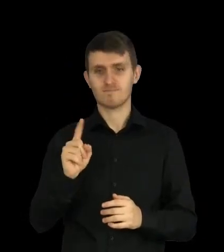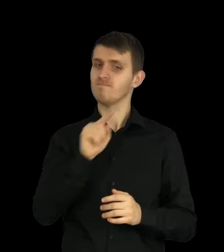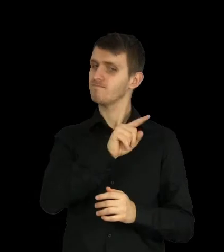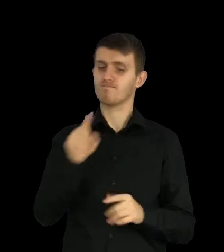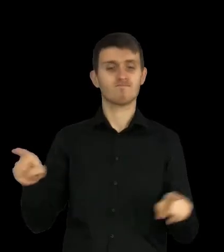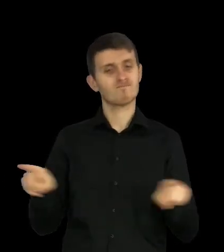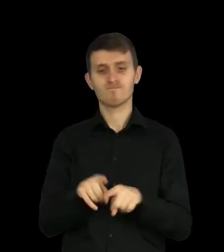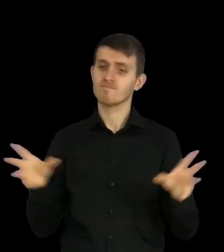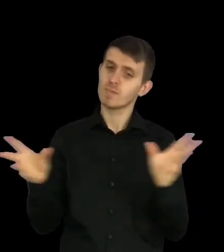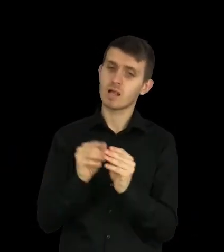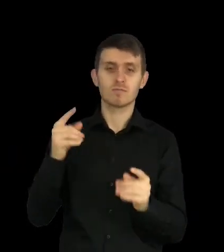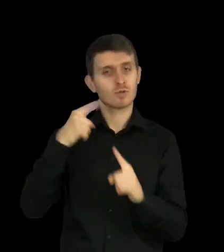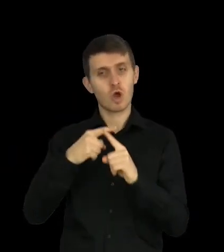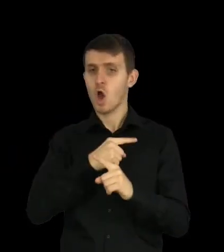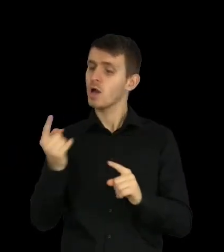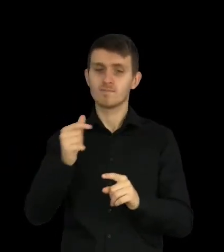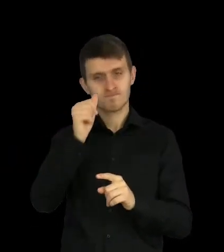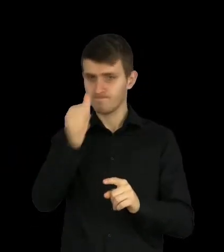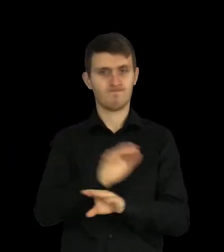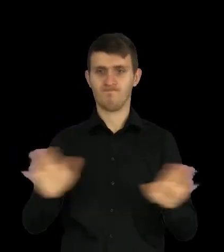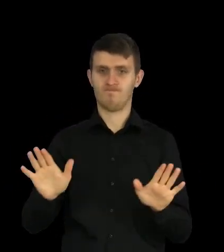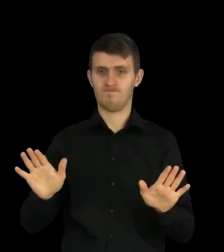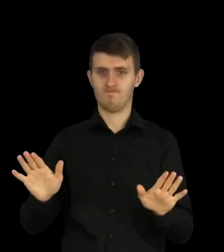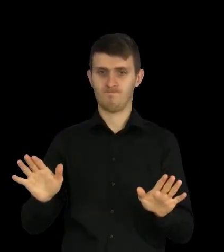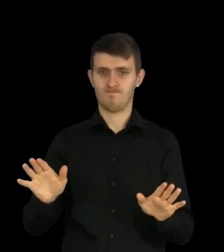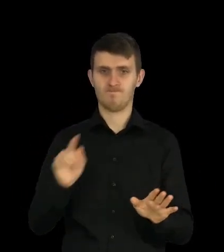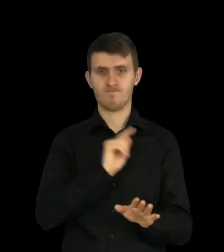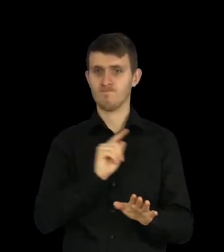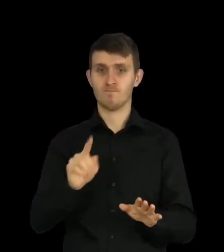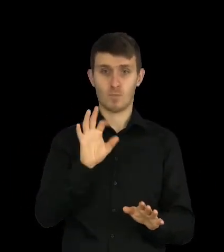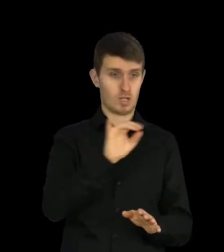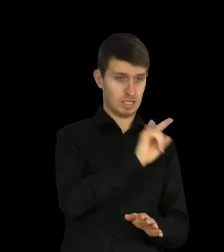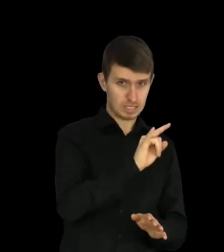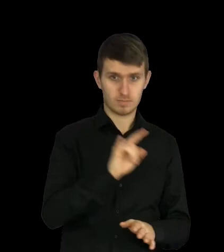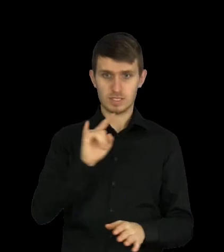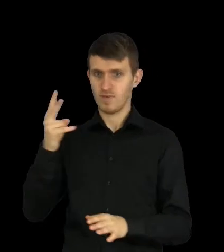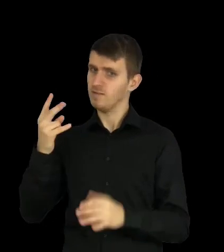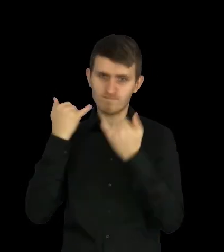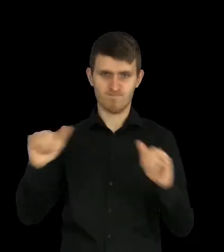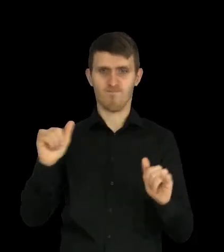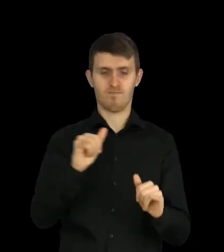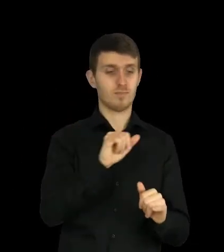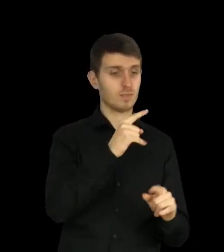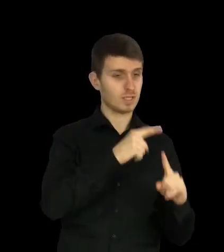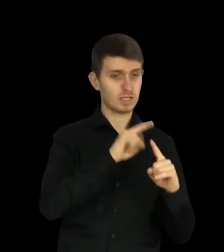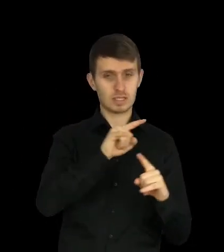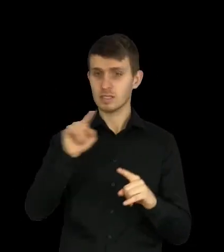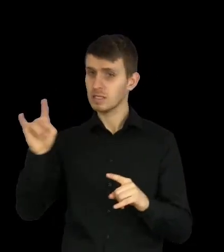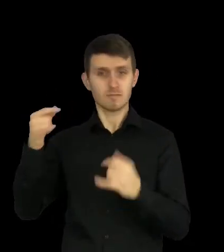dodawać ani odejmować takich składników. Y to coś innego niż Y kwadrat czy XY.